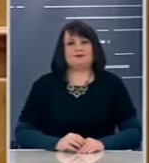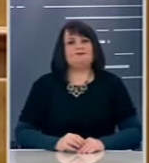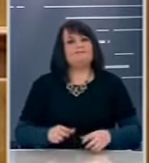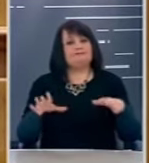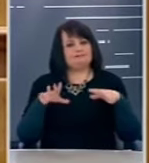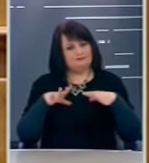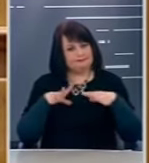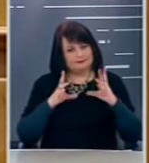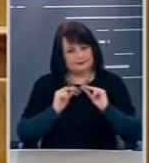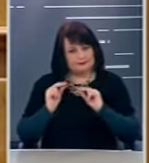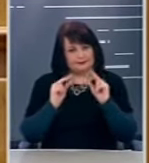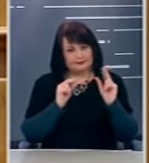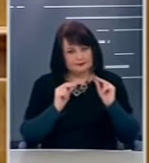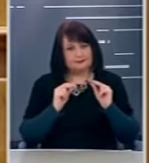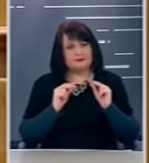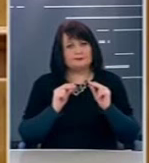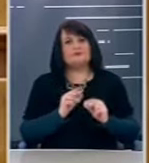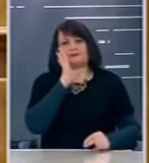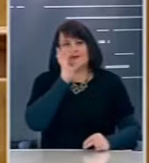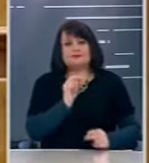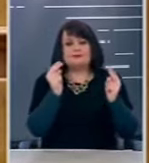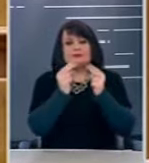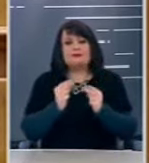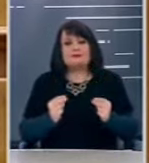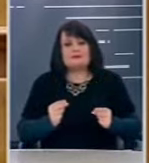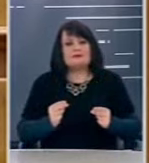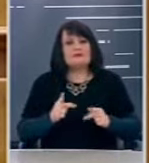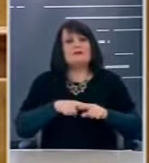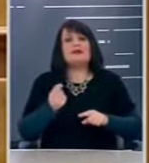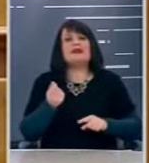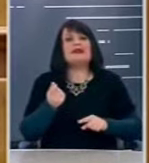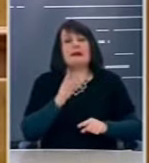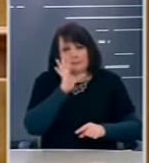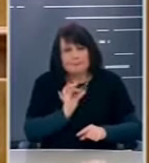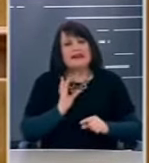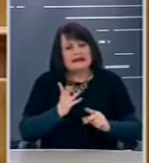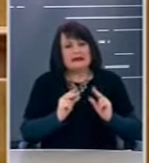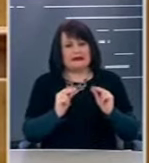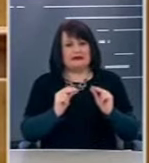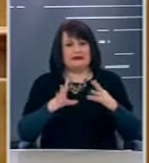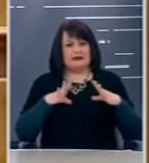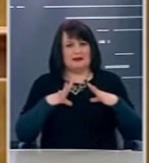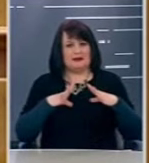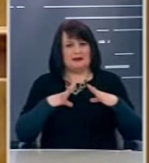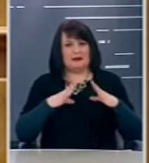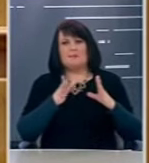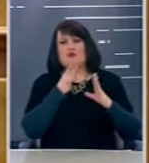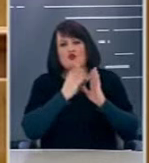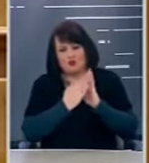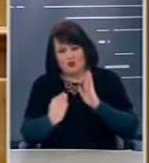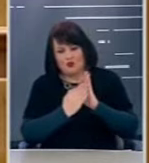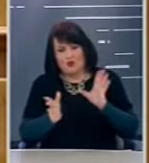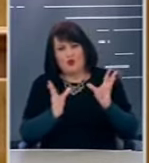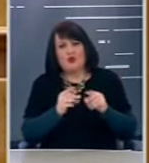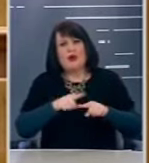να συζητήσουμε επί των πραγματικών στοιχείων και μεγεθών της ελληνικής οικονομίας, τόσο για τα μεσοπρόθεσμα μέτρα για το ελληνικό